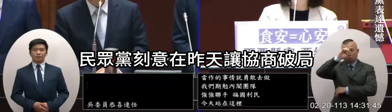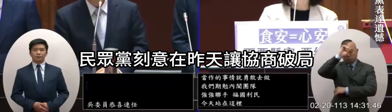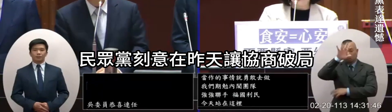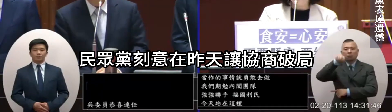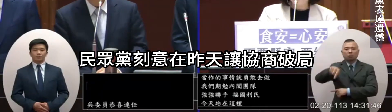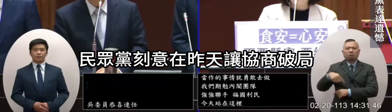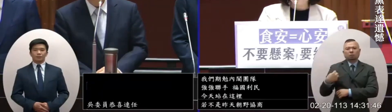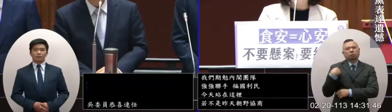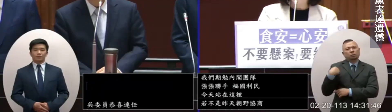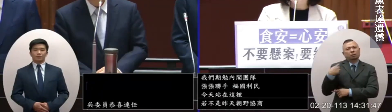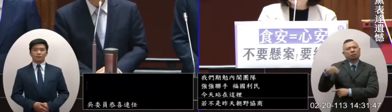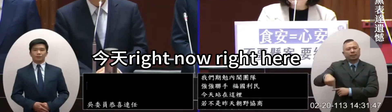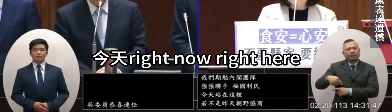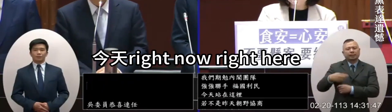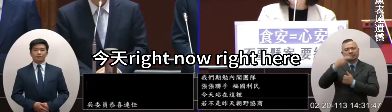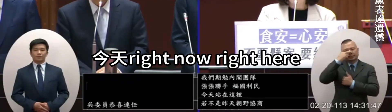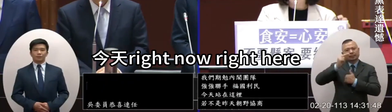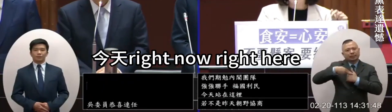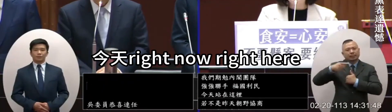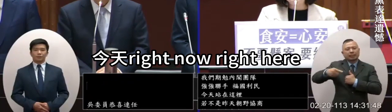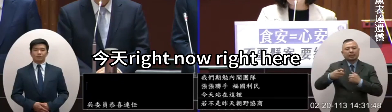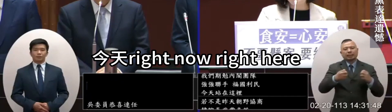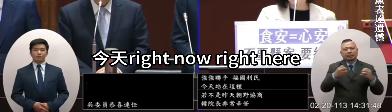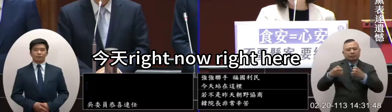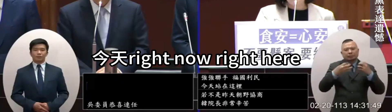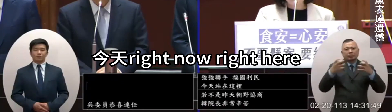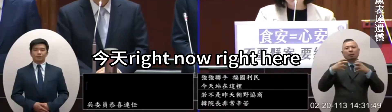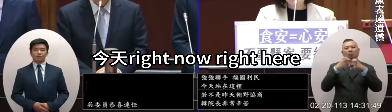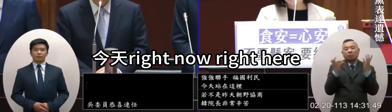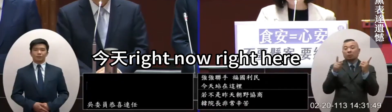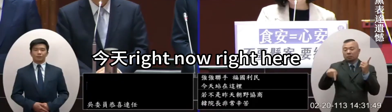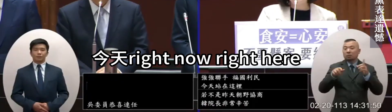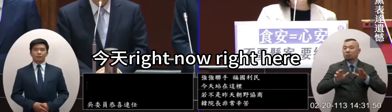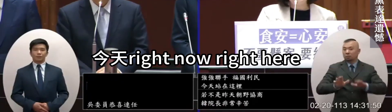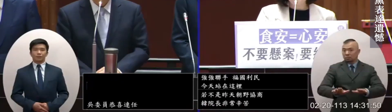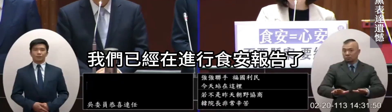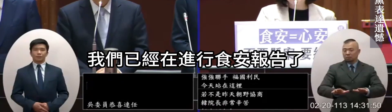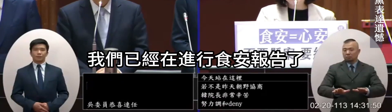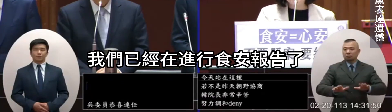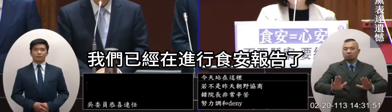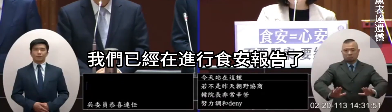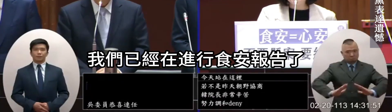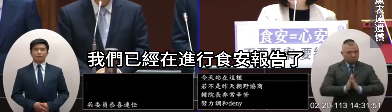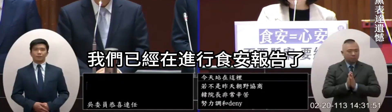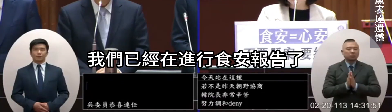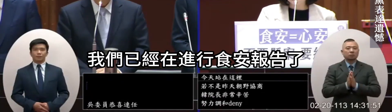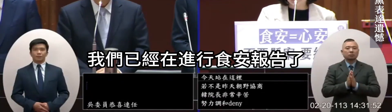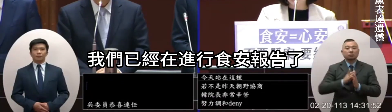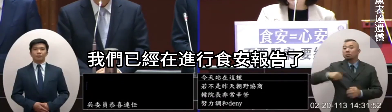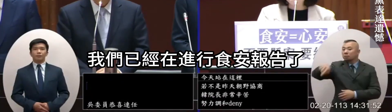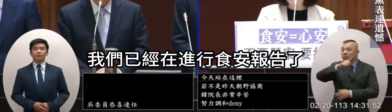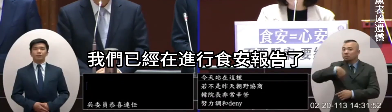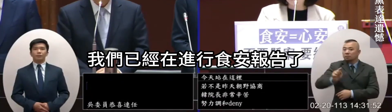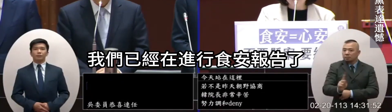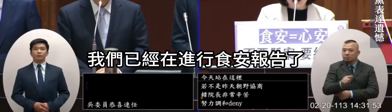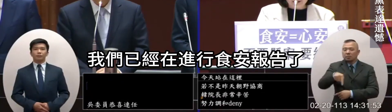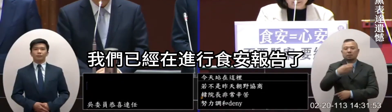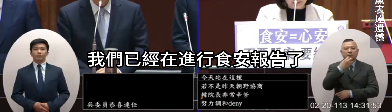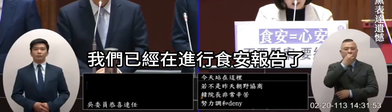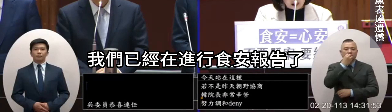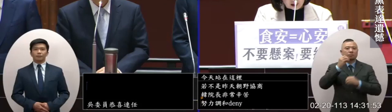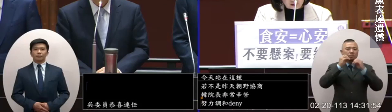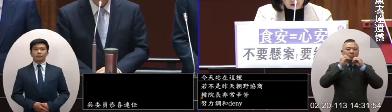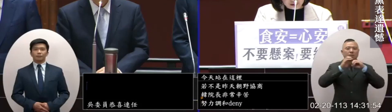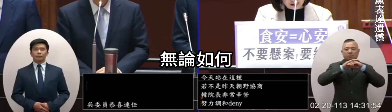协商破局，今天 right now right here 我们已经在进行食安报